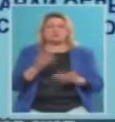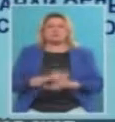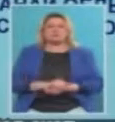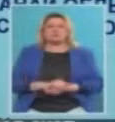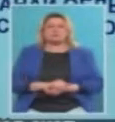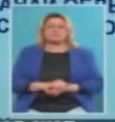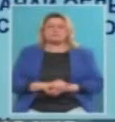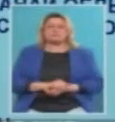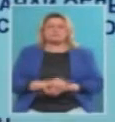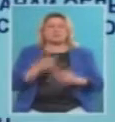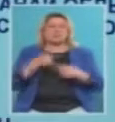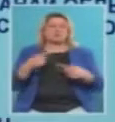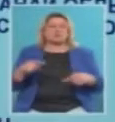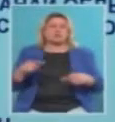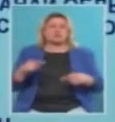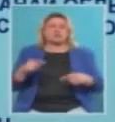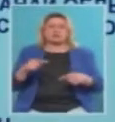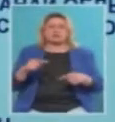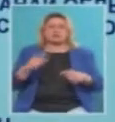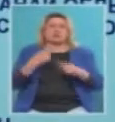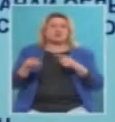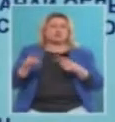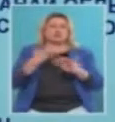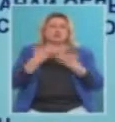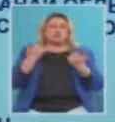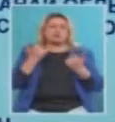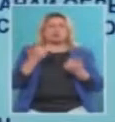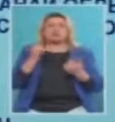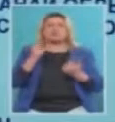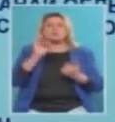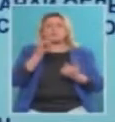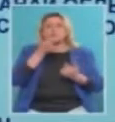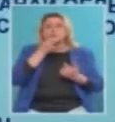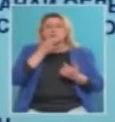Остальных отличительных признаков нету. Потом как бы поиски этим затрудняются.